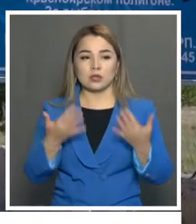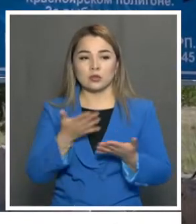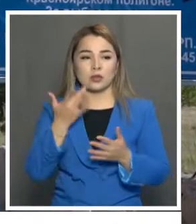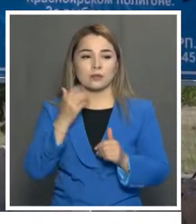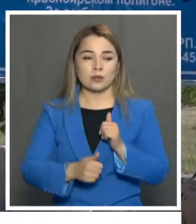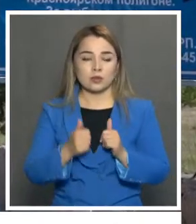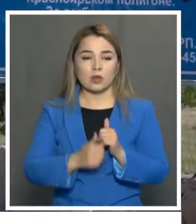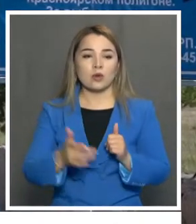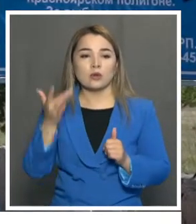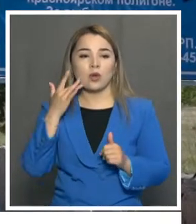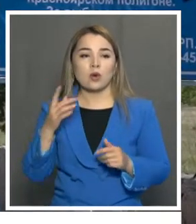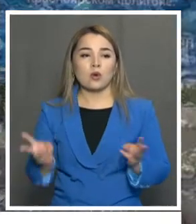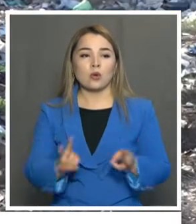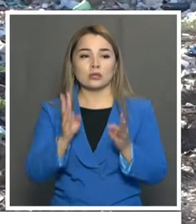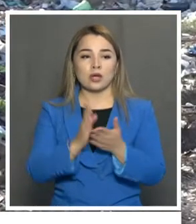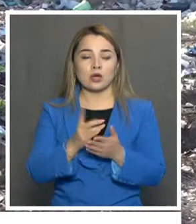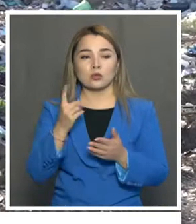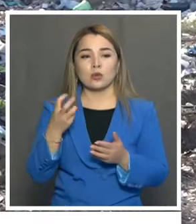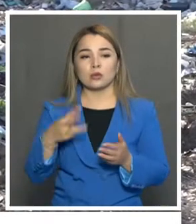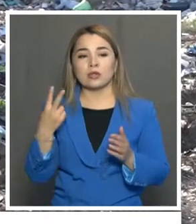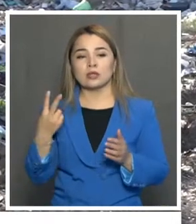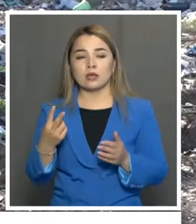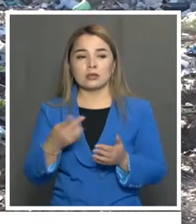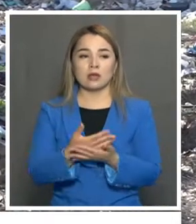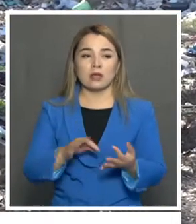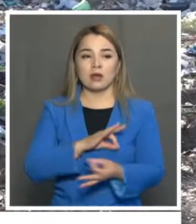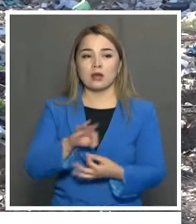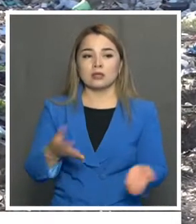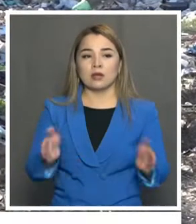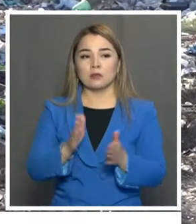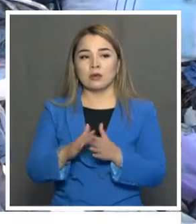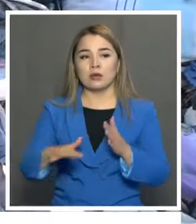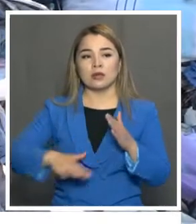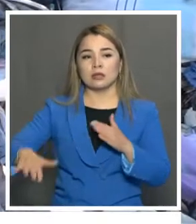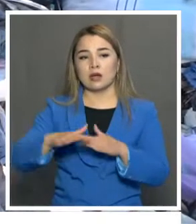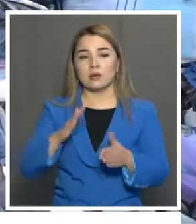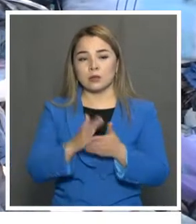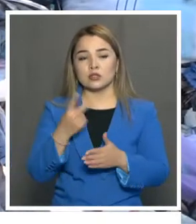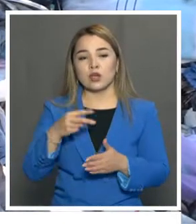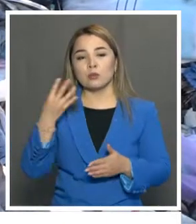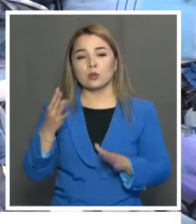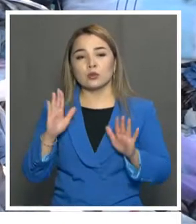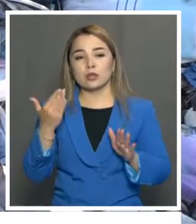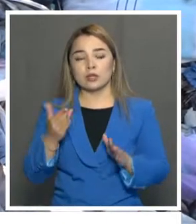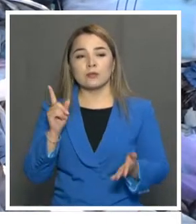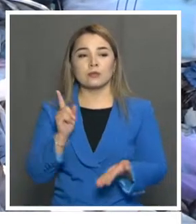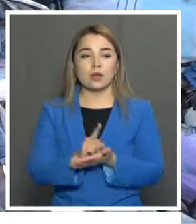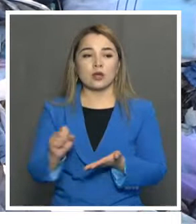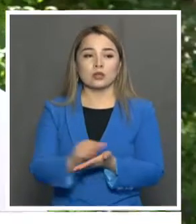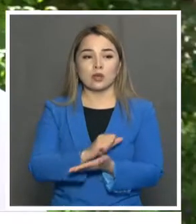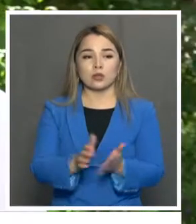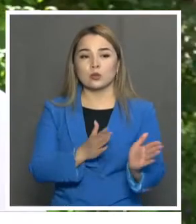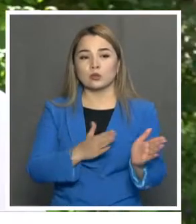шығады. Жалпы облыс аумағында 132 қатты тұрмыстық қалдықтар полигоны бар, бірақ оның тек 24-інде ғана тиісті құжаттары